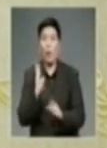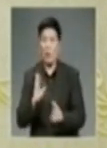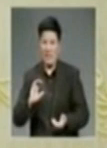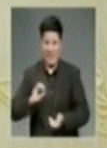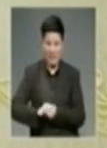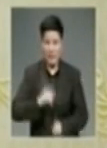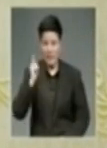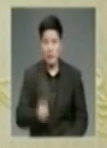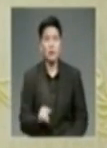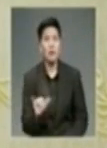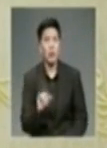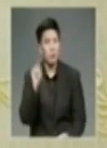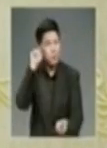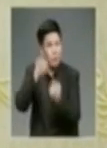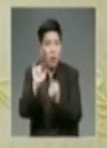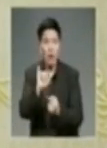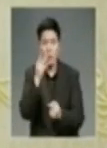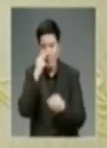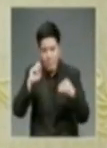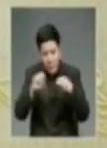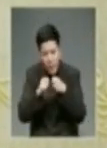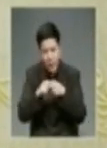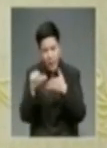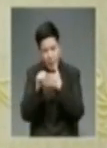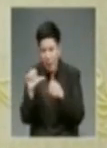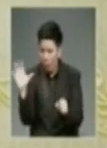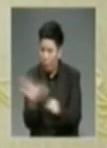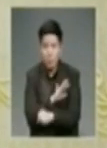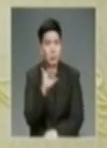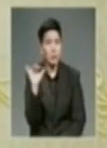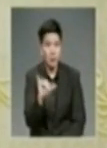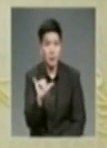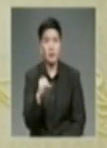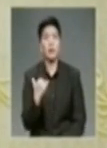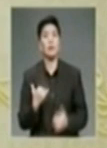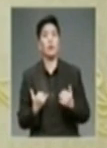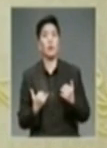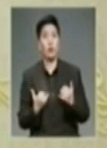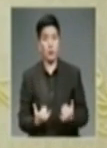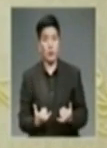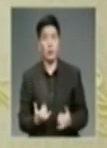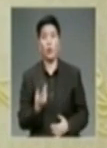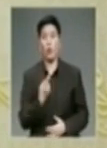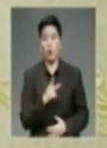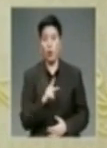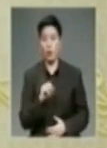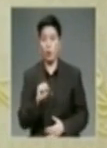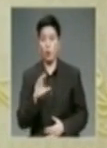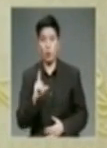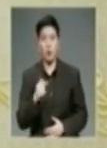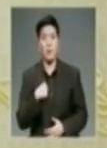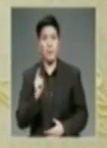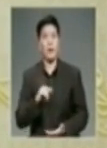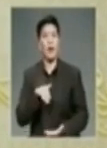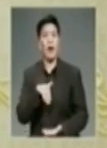จังยังมองประเด็นแห่งปัญหาไม่ครบถ้วนนะครับครั้งนี้คสช.ก็พยายามจะเข้ามาเป็นคนกล